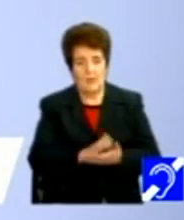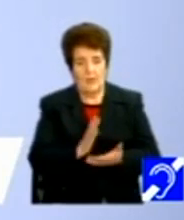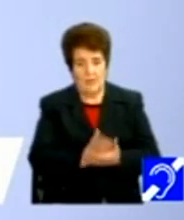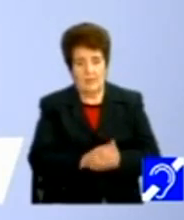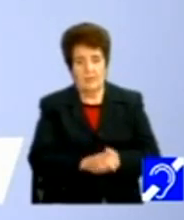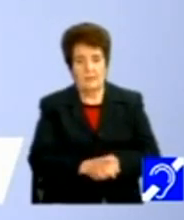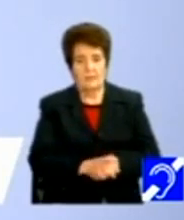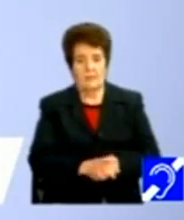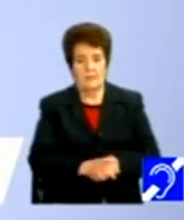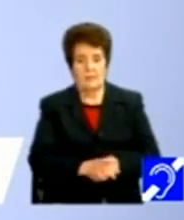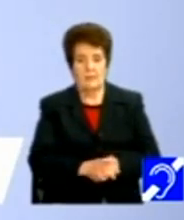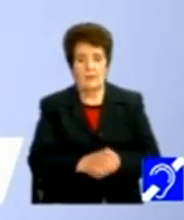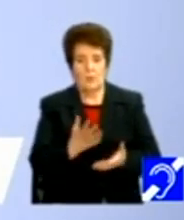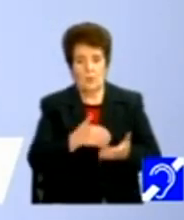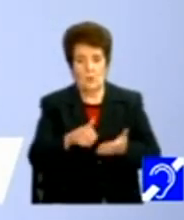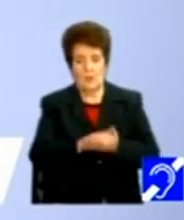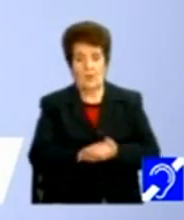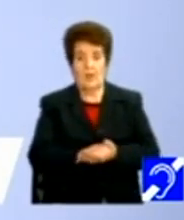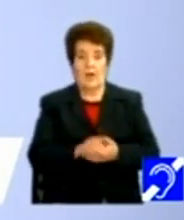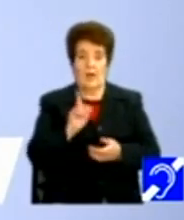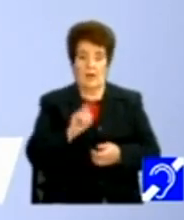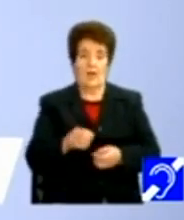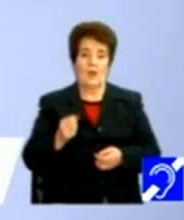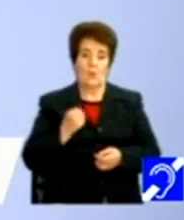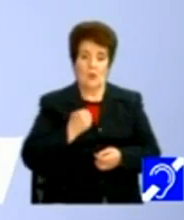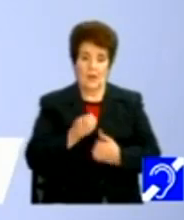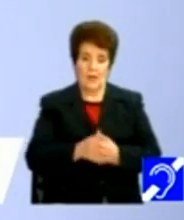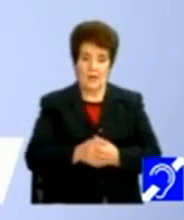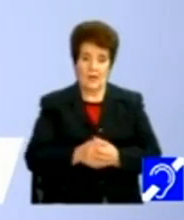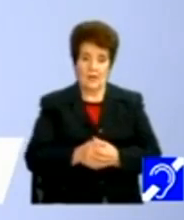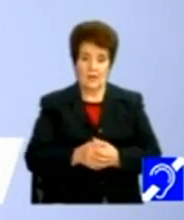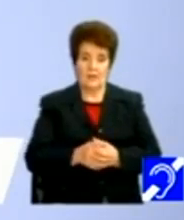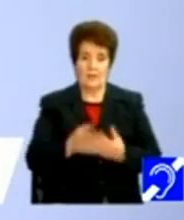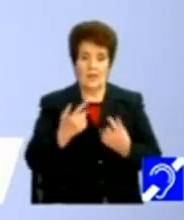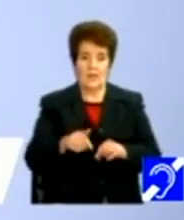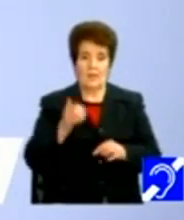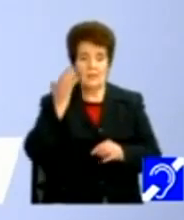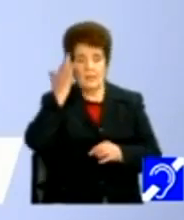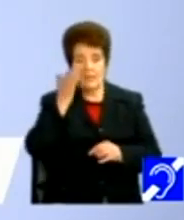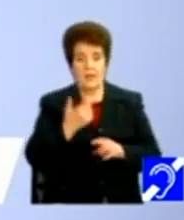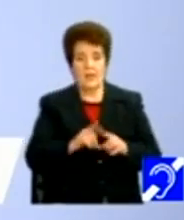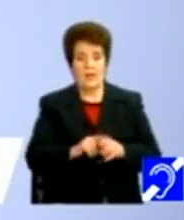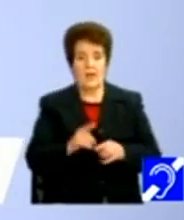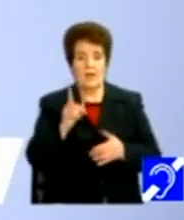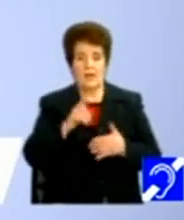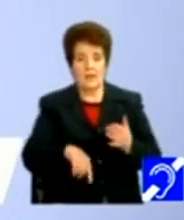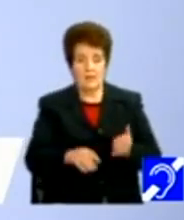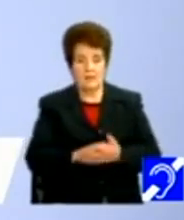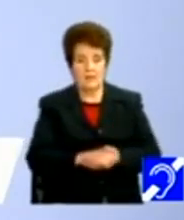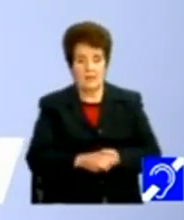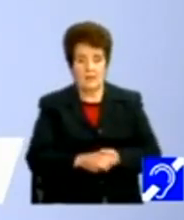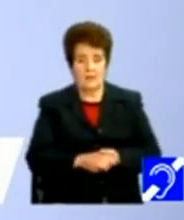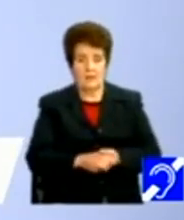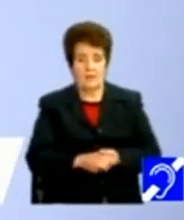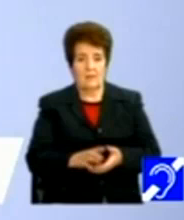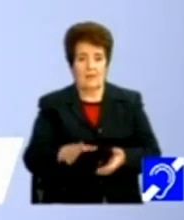să le zici că nu sunt unioniști, dar care cu regret pedalează alte idei decât cea în care cred, pentru că le place ipostaza asta